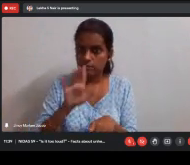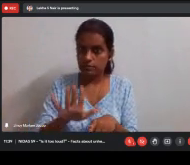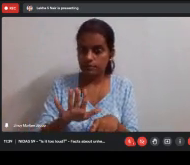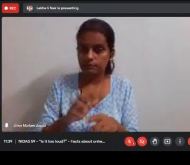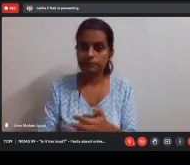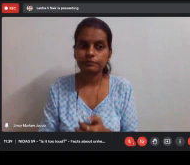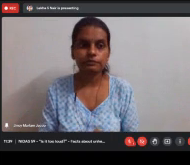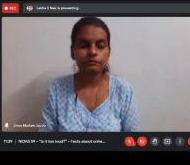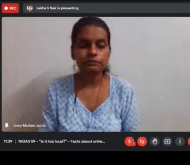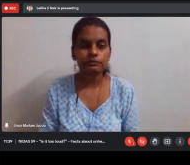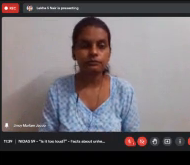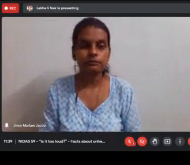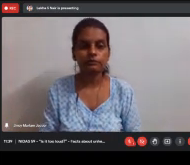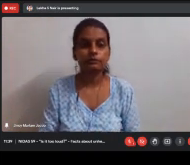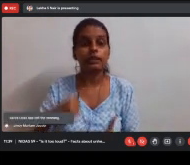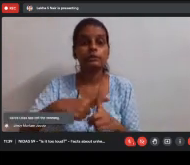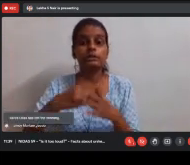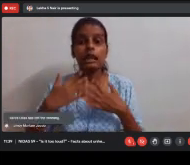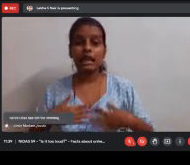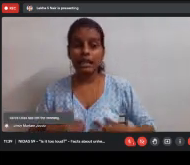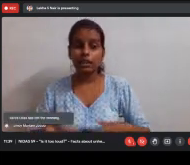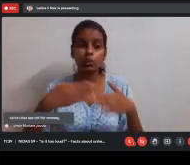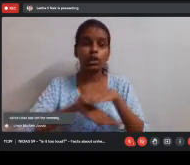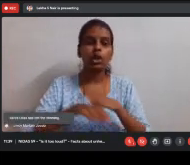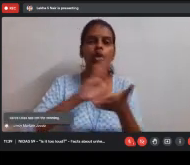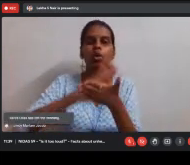മൂഡ് ഷിഫ്റ്റ്, നമ്മളുടെ മൂഡിലുള്ള വേരിയേഷൻ,